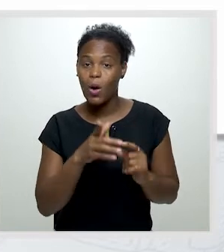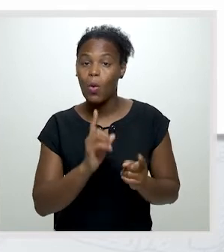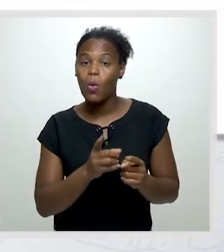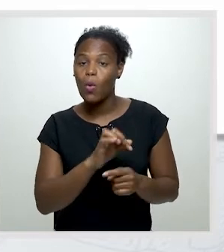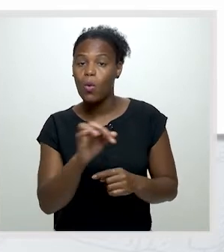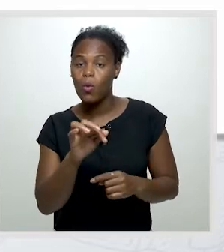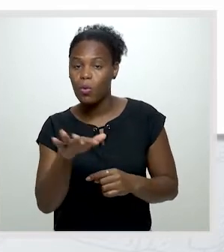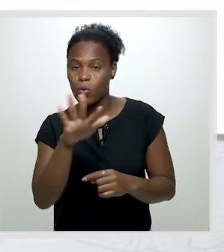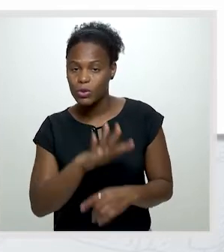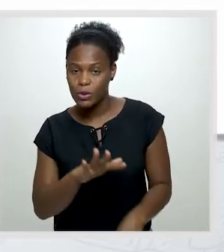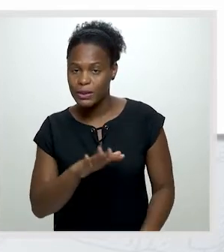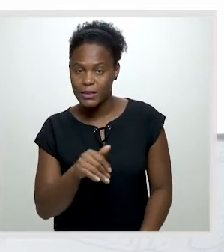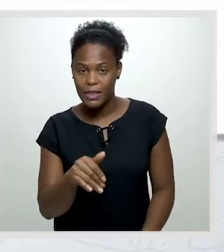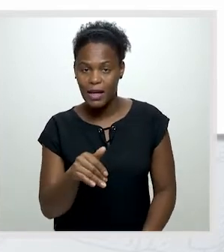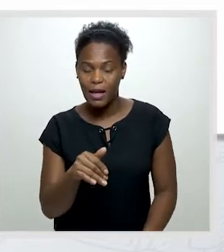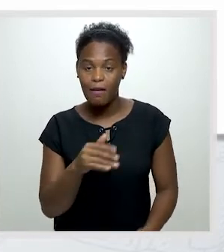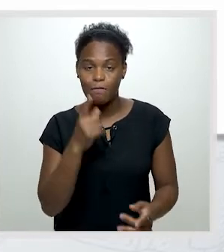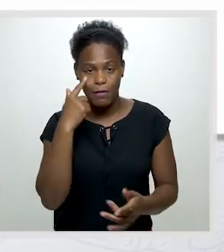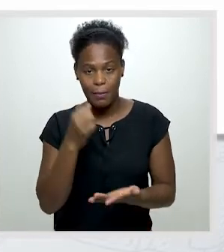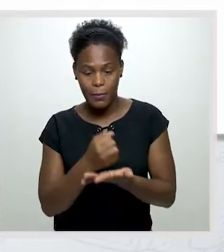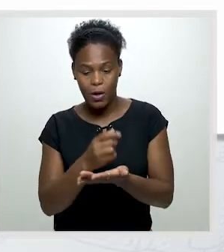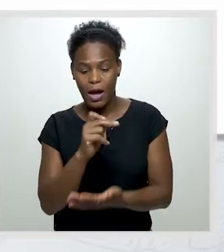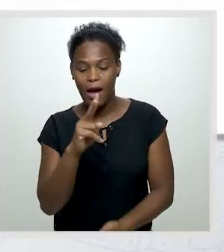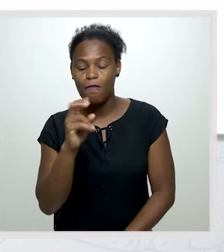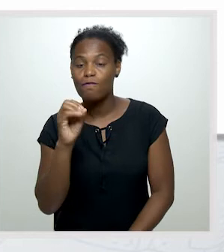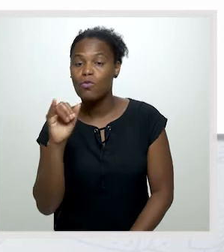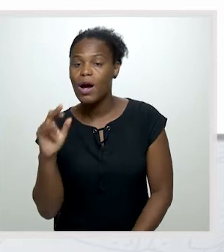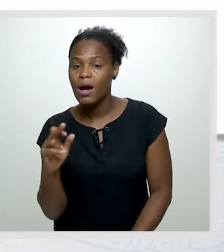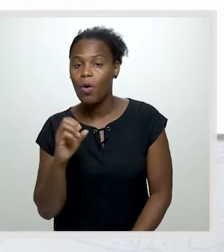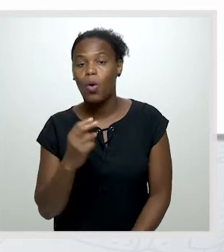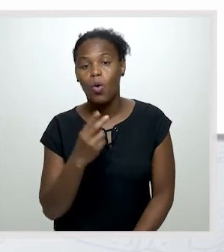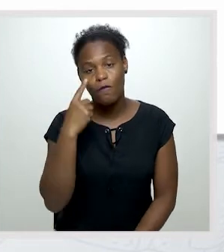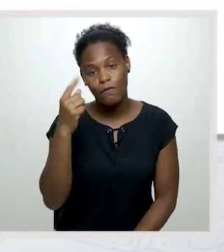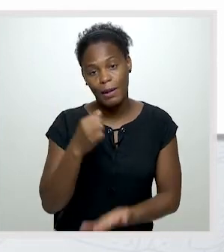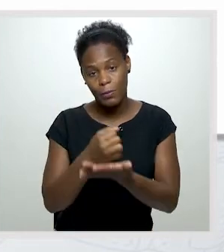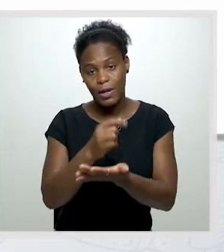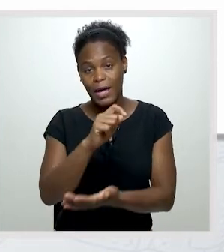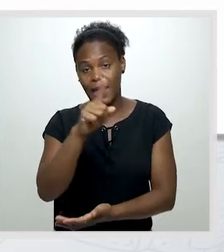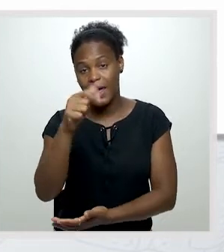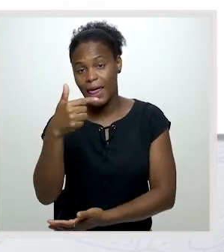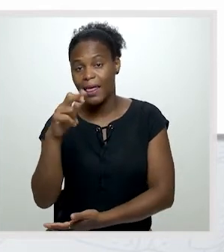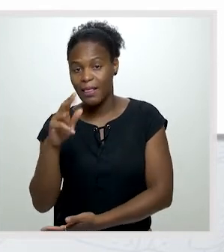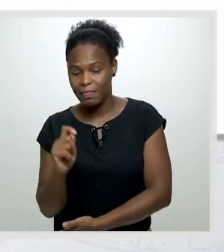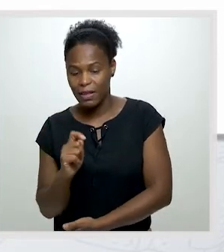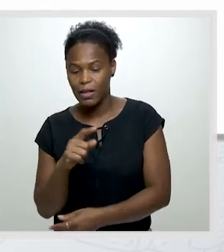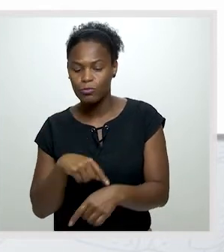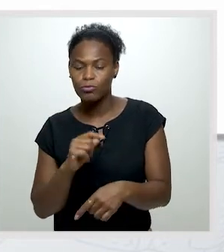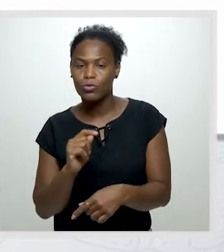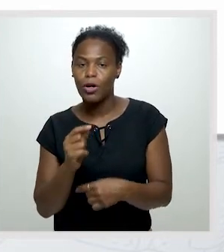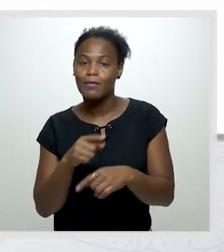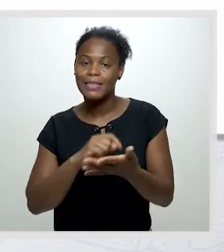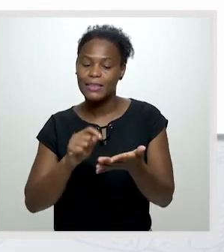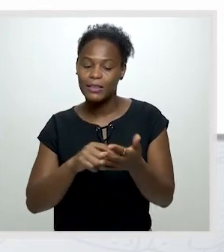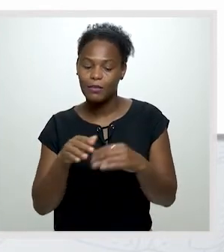devras utiliser l'auxiliaire avoir ou l'auxiliaire être. Quelques secondes pour faire cet